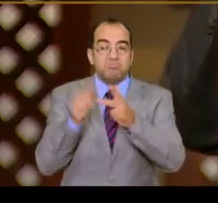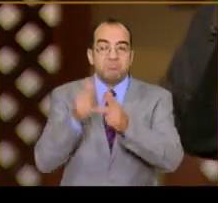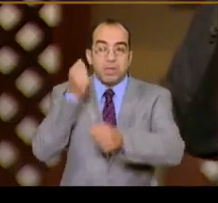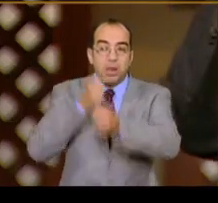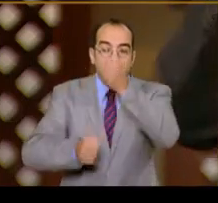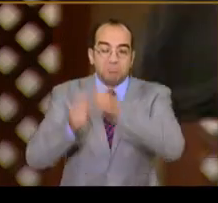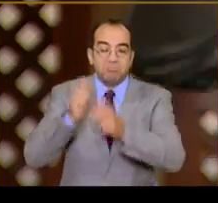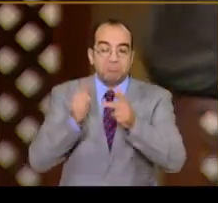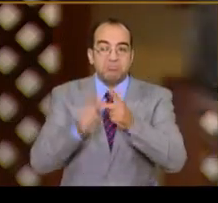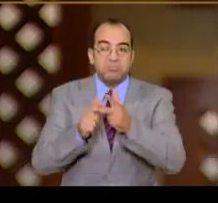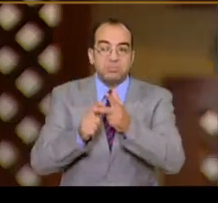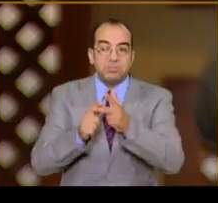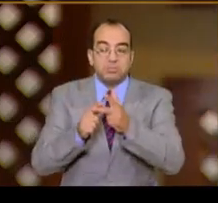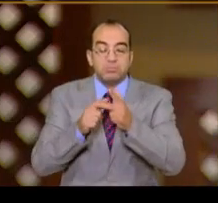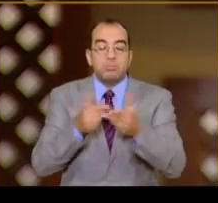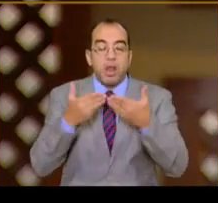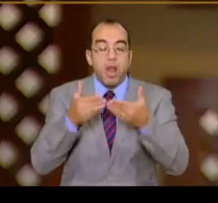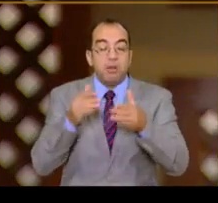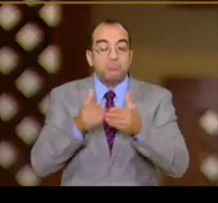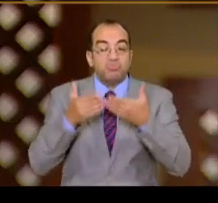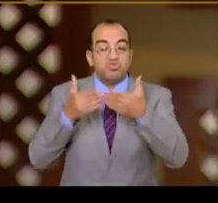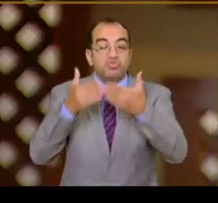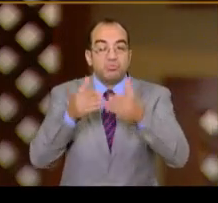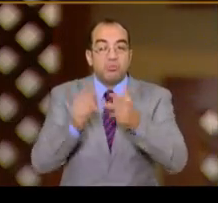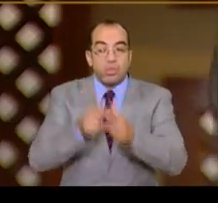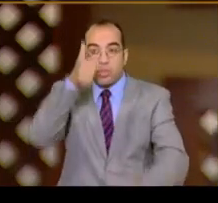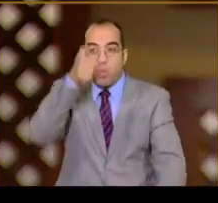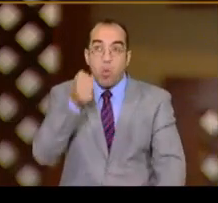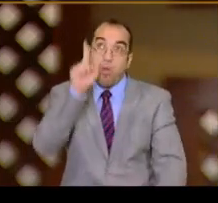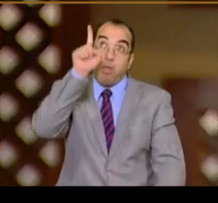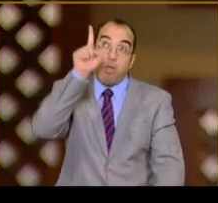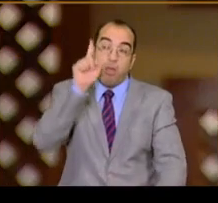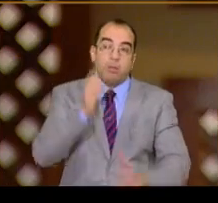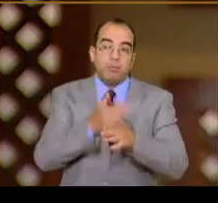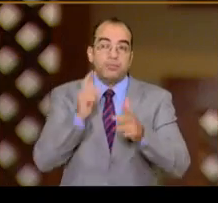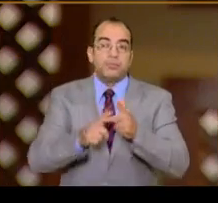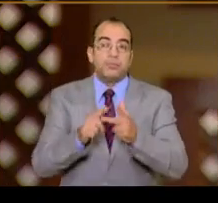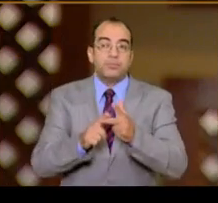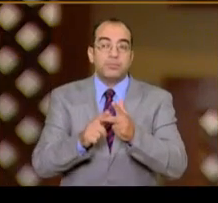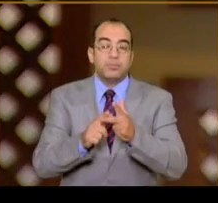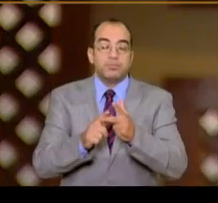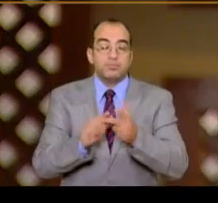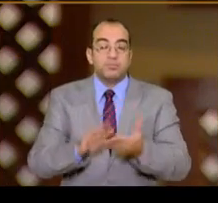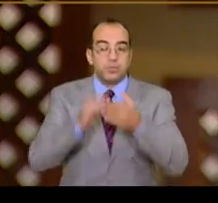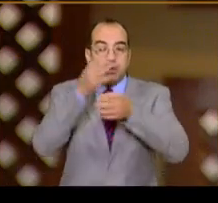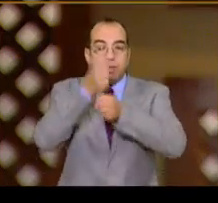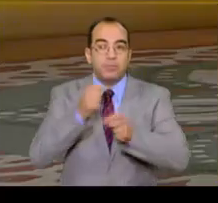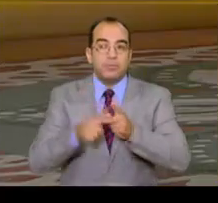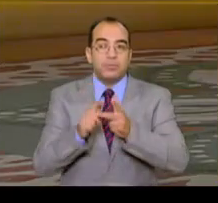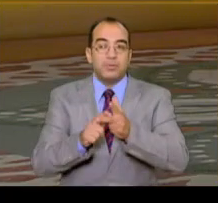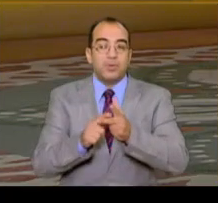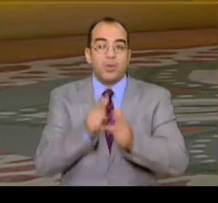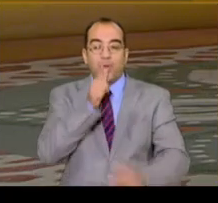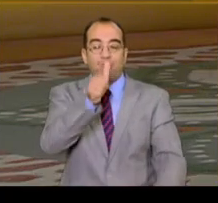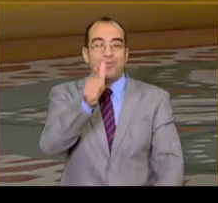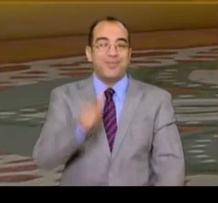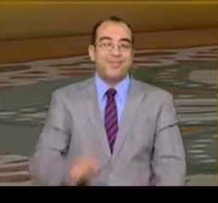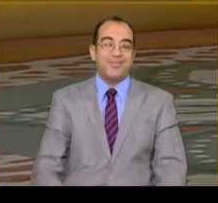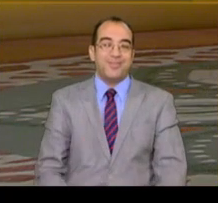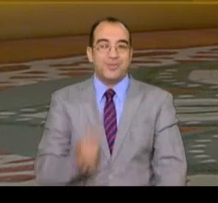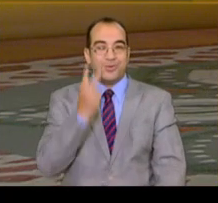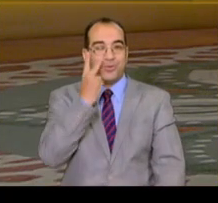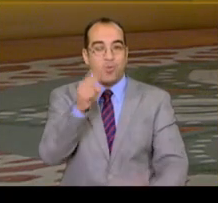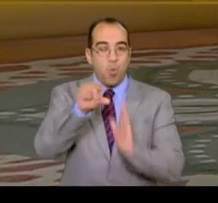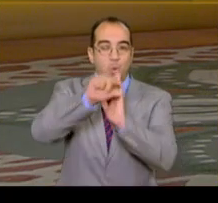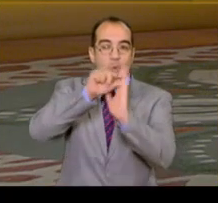شراعها اللي هيحرق التوكل على الله لعلك تنجو عشان كده كده يا حضرات